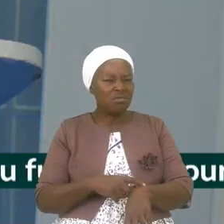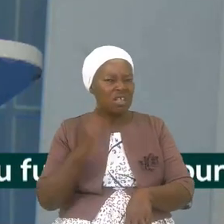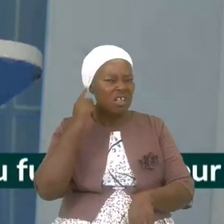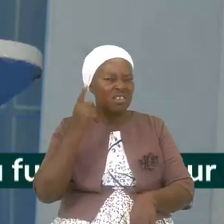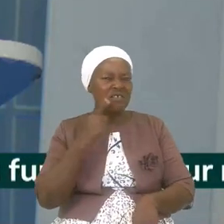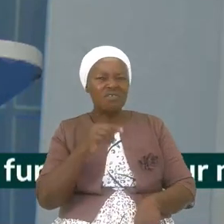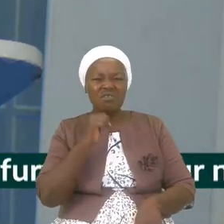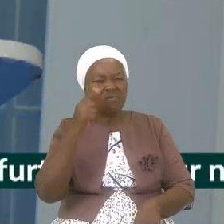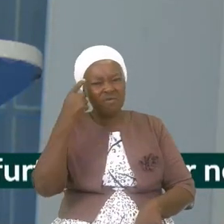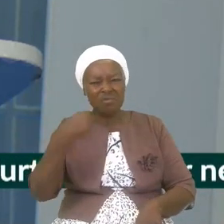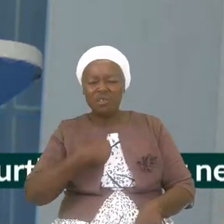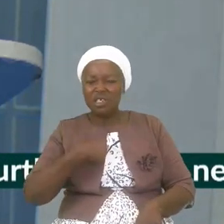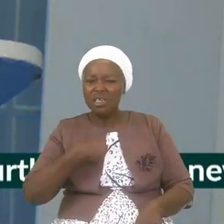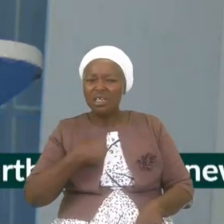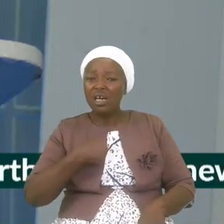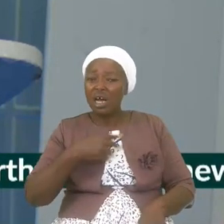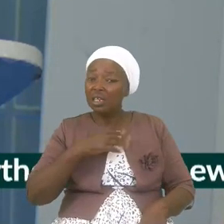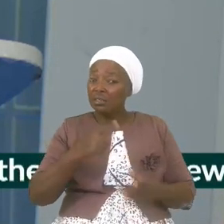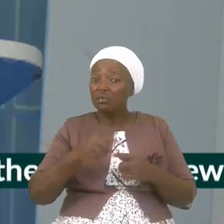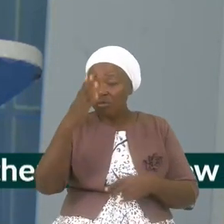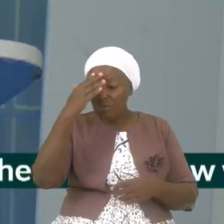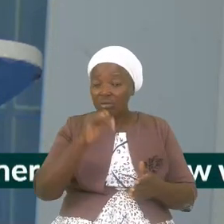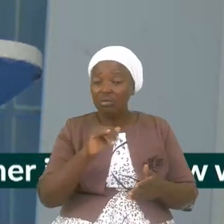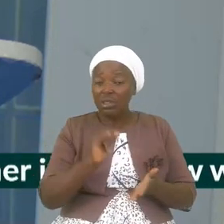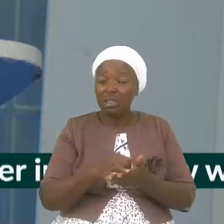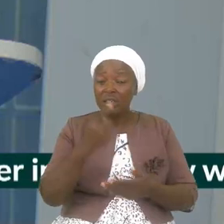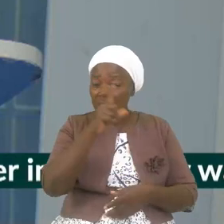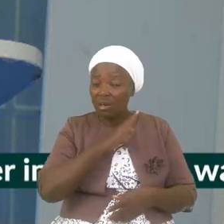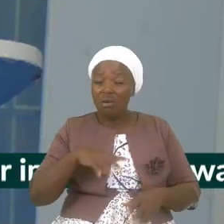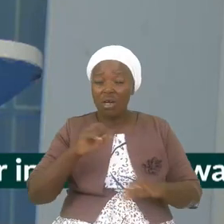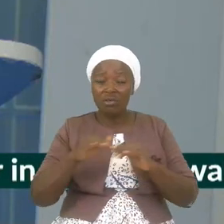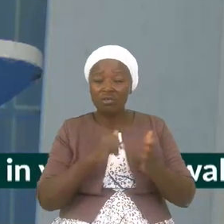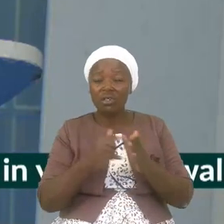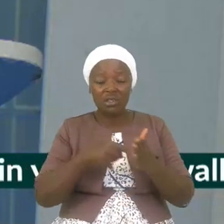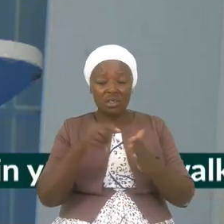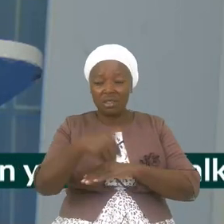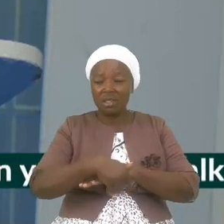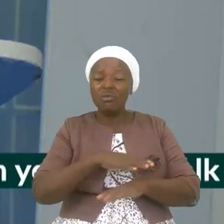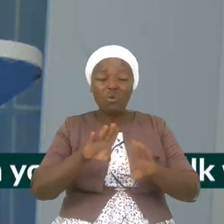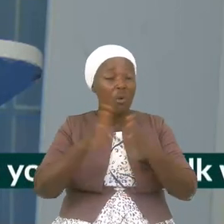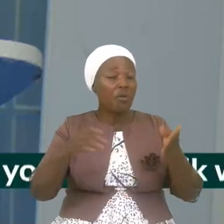Je ne suis pas digne, mais comme cette rencontre avec Christ, il est digne.